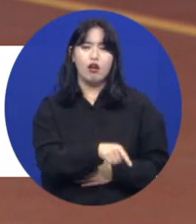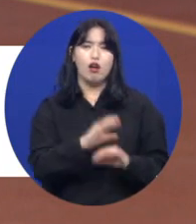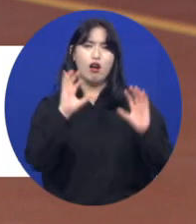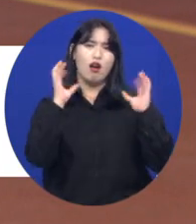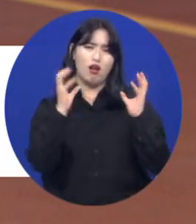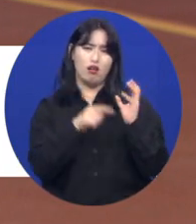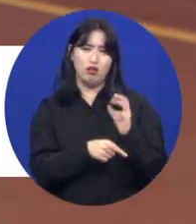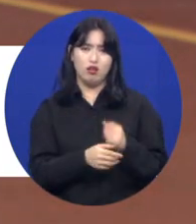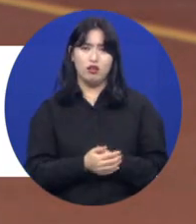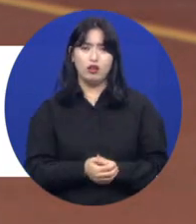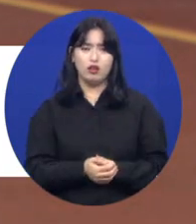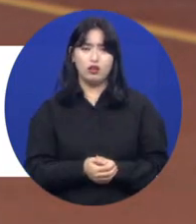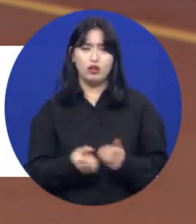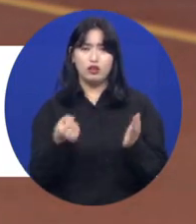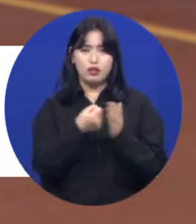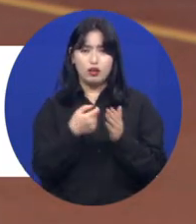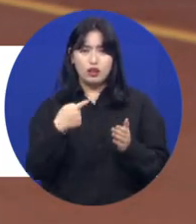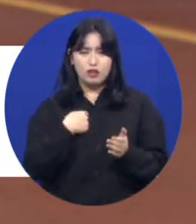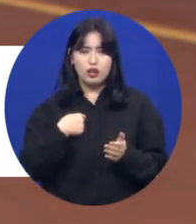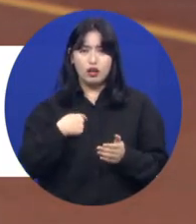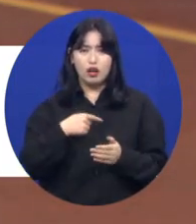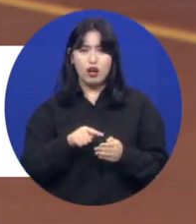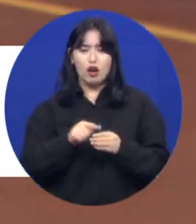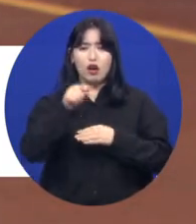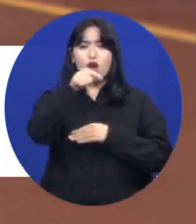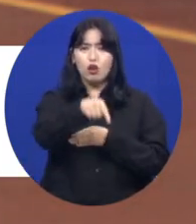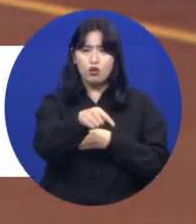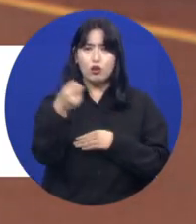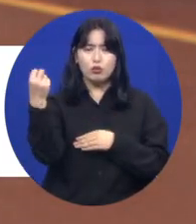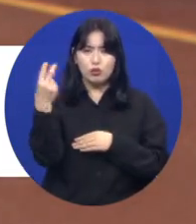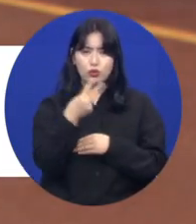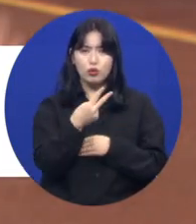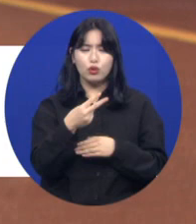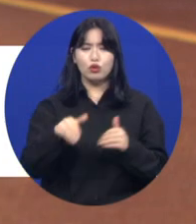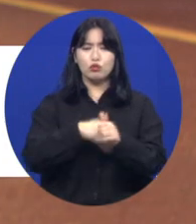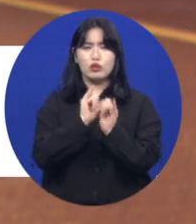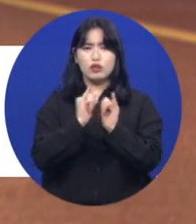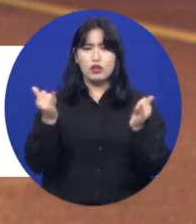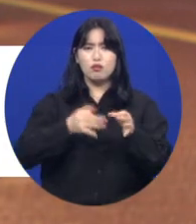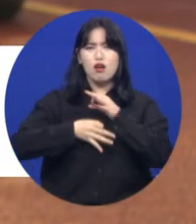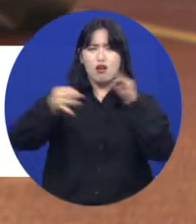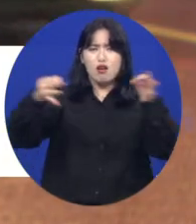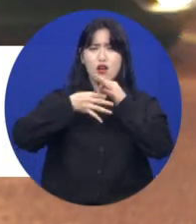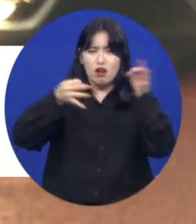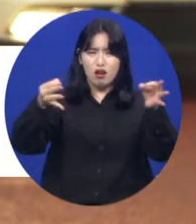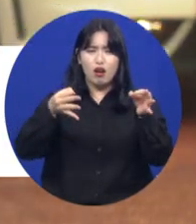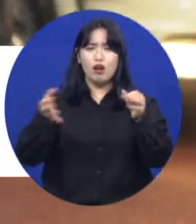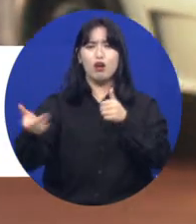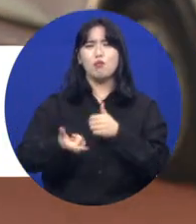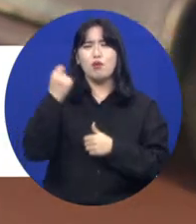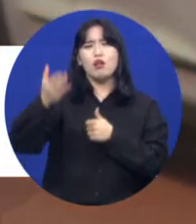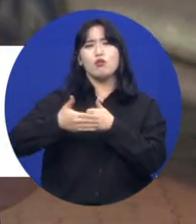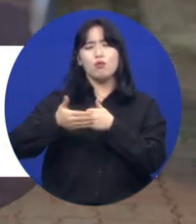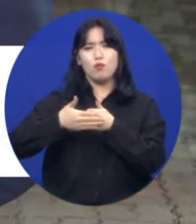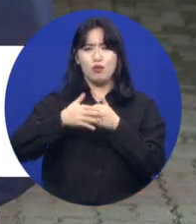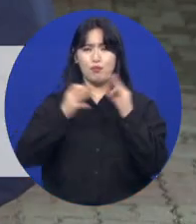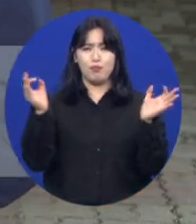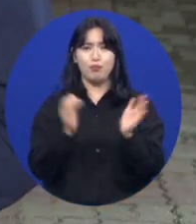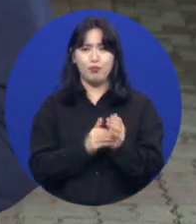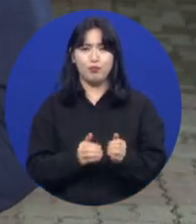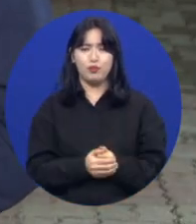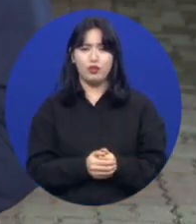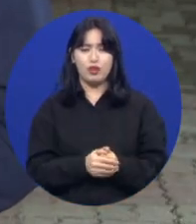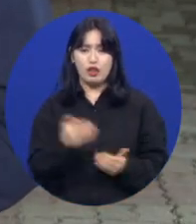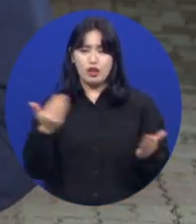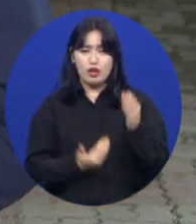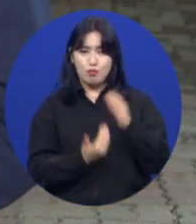어린 아이더라고요. 그래서 이제 제가 건널목이랑 이제 주변 사람들한테 소리를 치면서 빨리 와달라고.